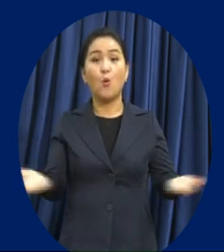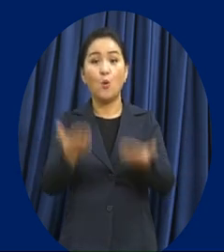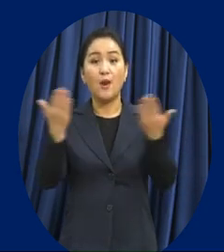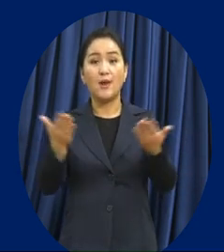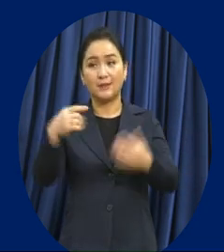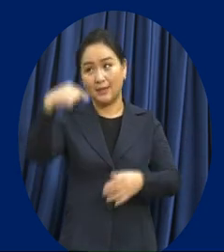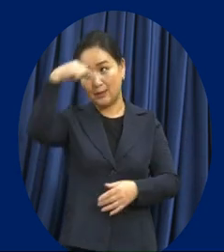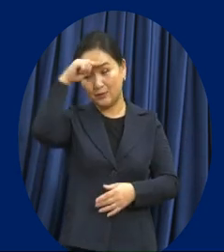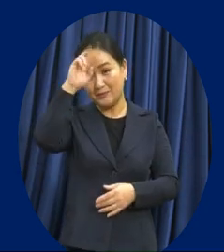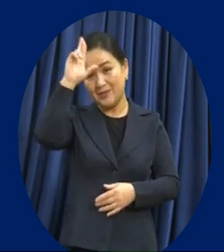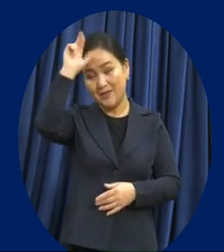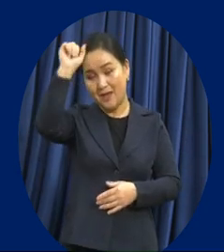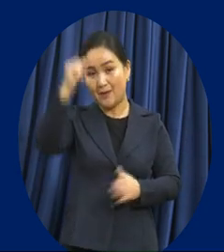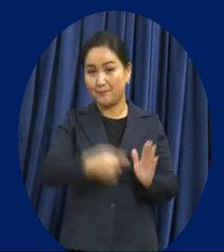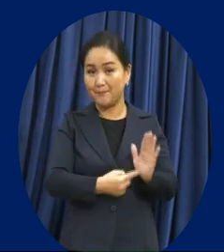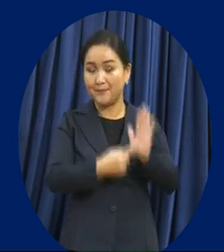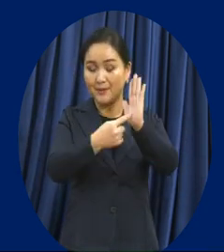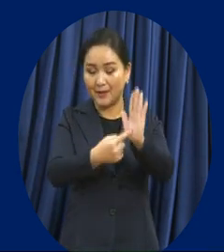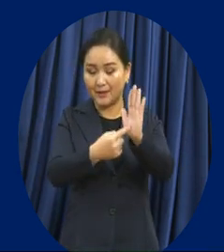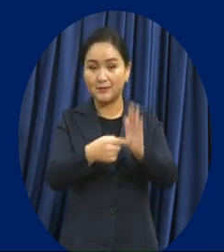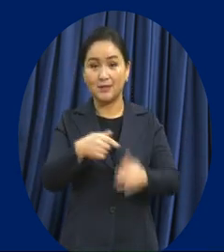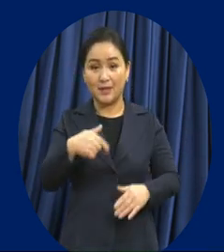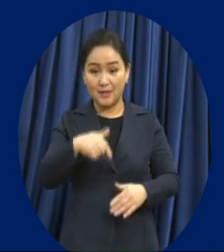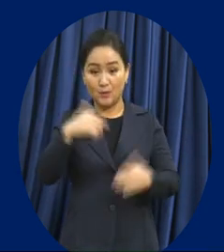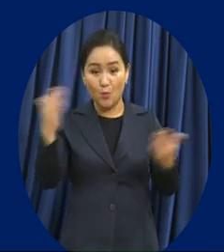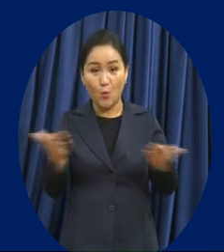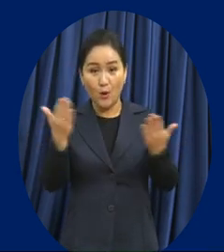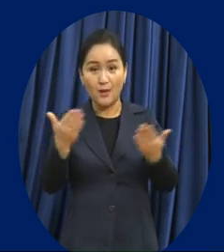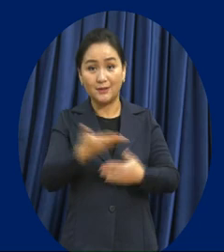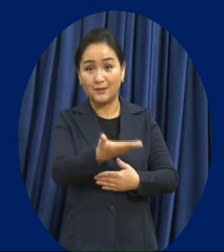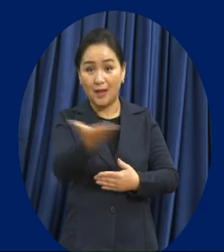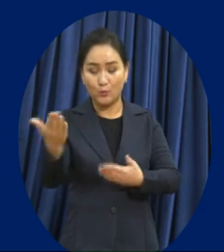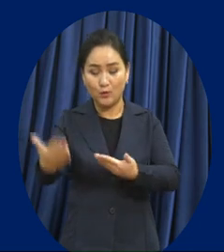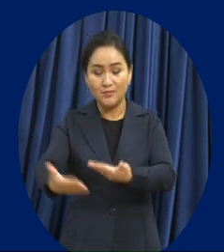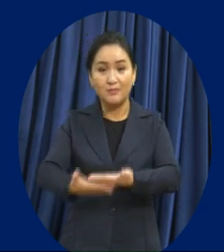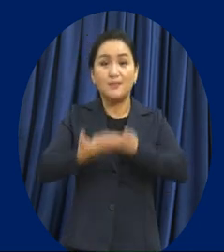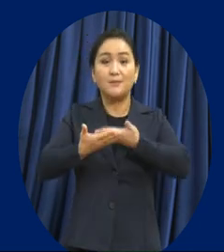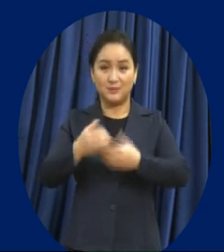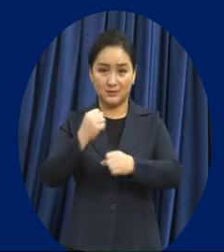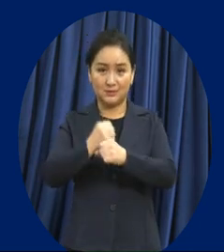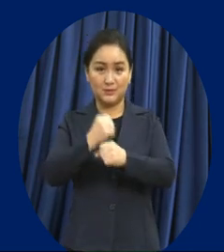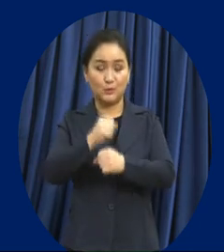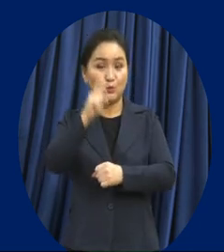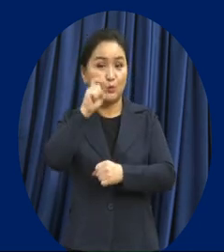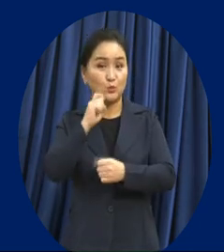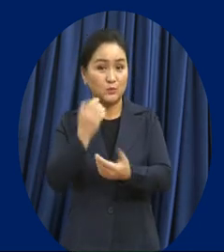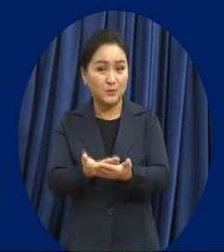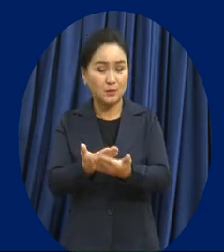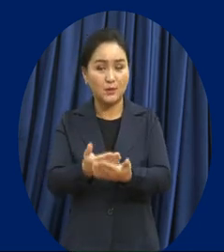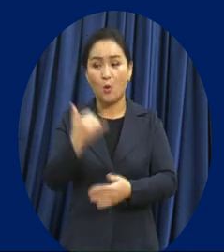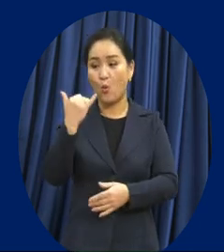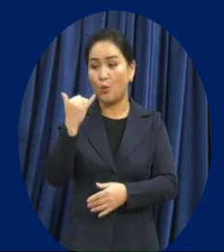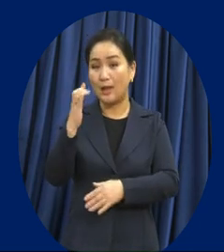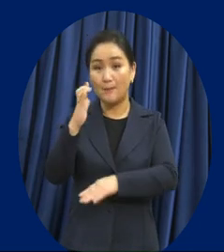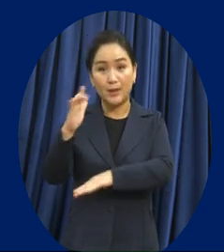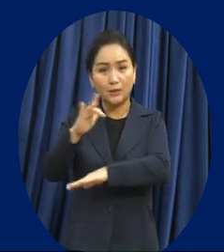одоо бидний энэ уриалгыг дэмжиж ажилласаа гэж хүсэж байна. Яагаад гэвэл ялангуяа нийслэл хотбаанд